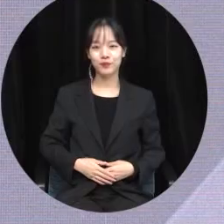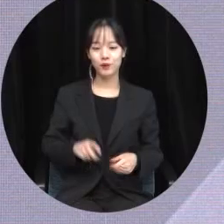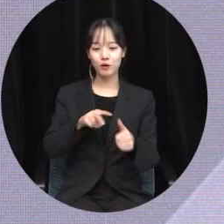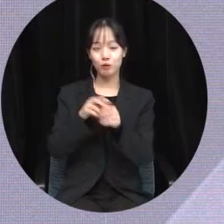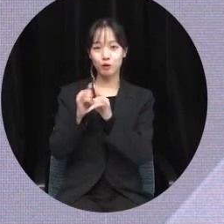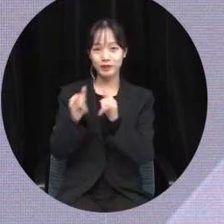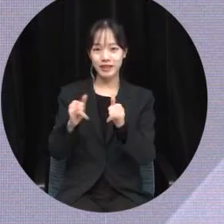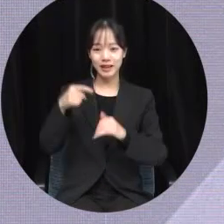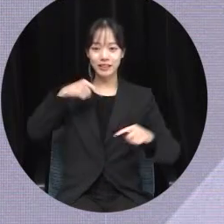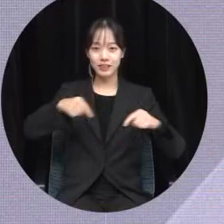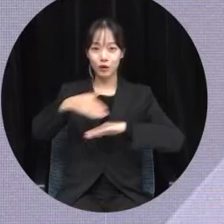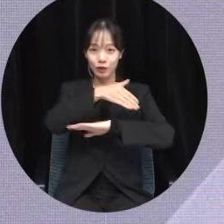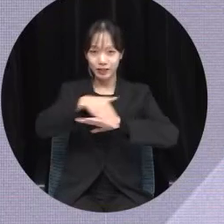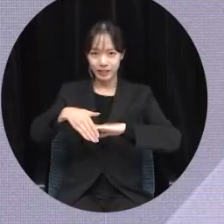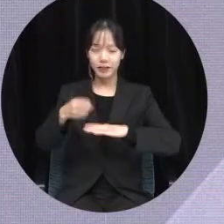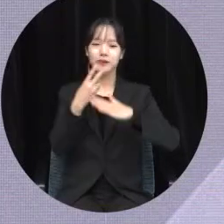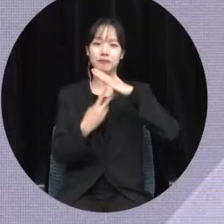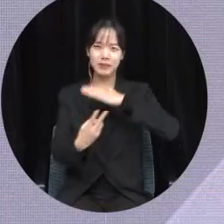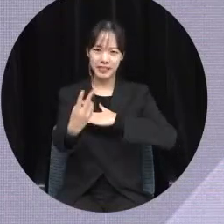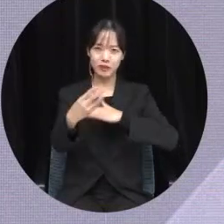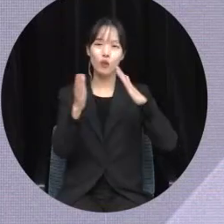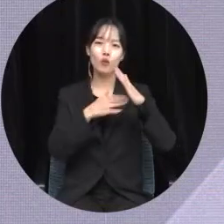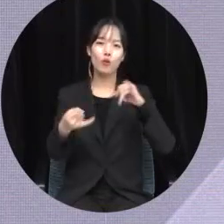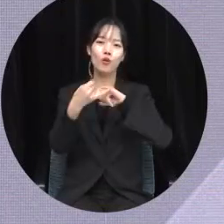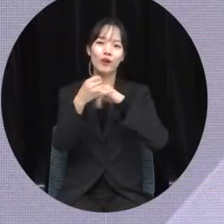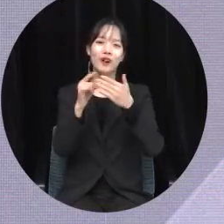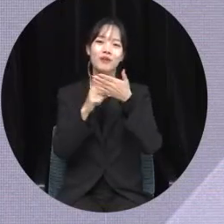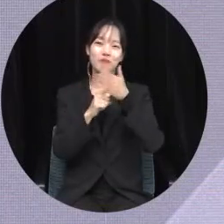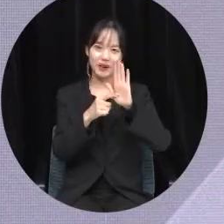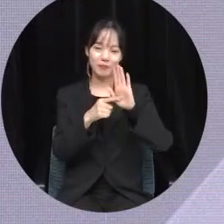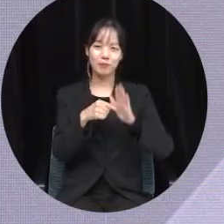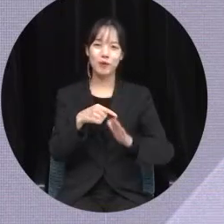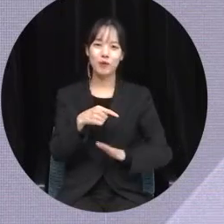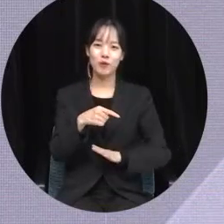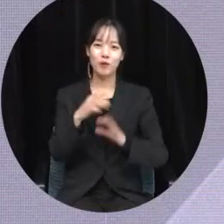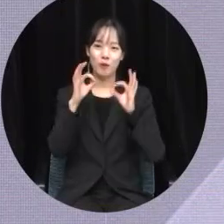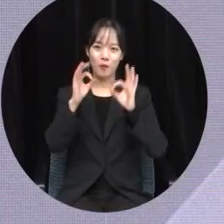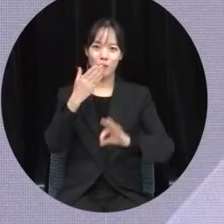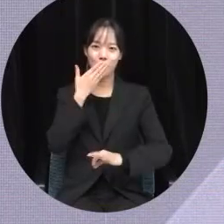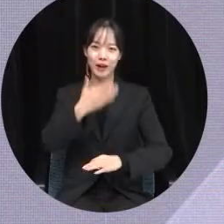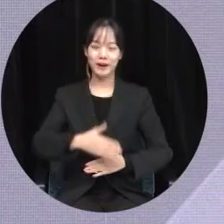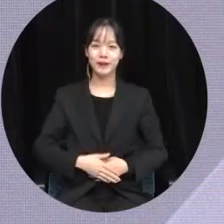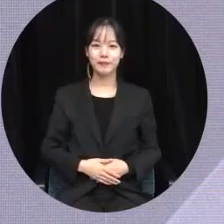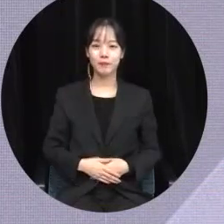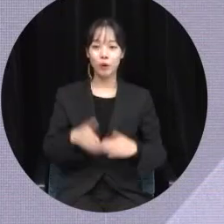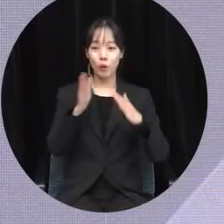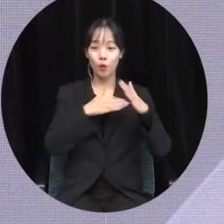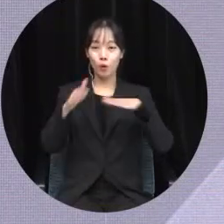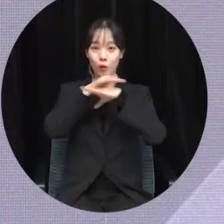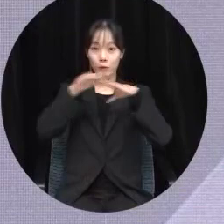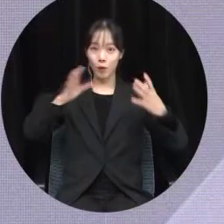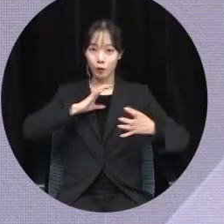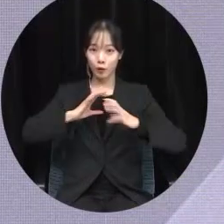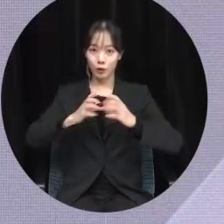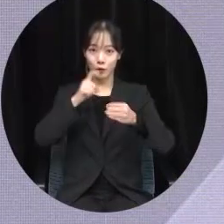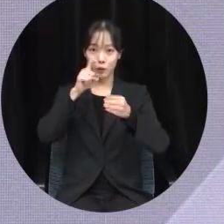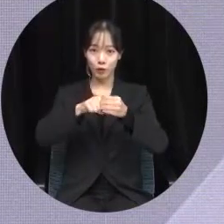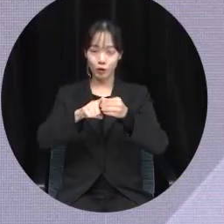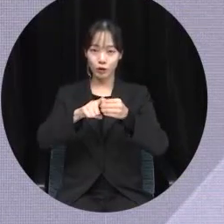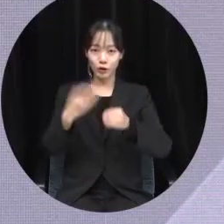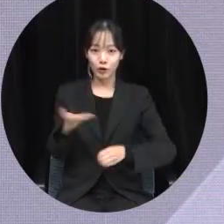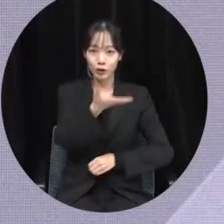비전, 공약을 알아보는 시간입니다. 공정한 토론을 위해 각 후보자께서는